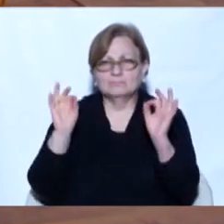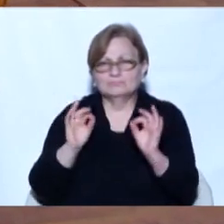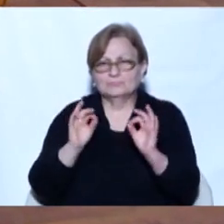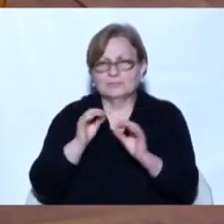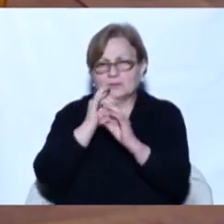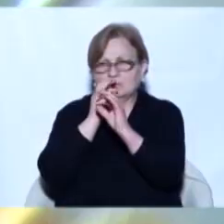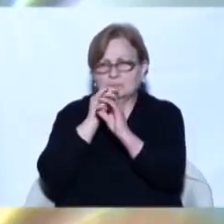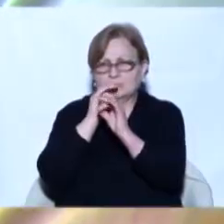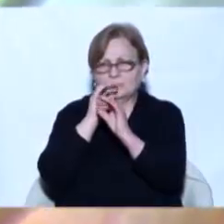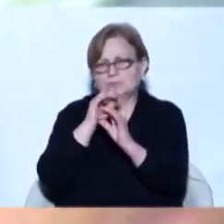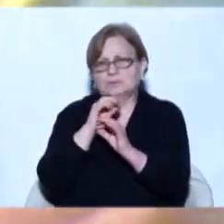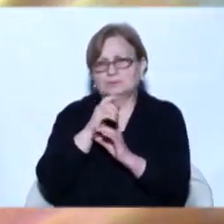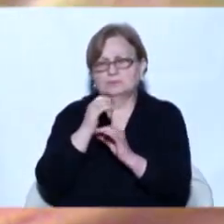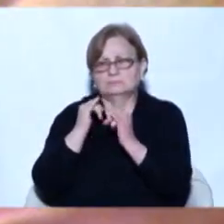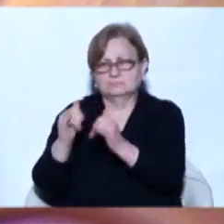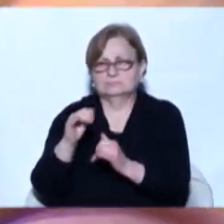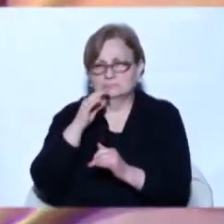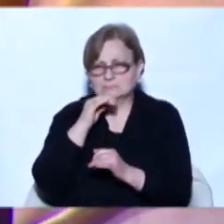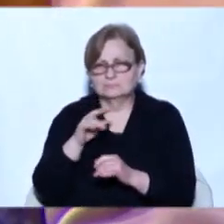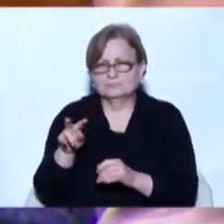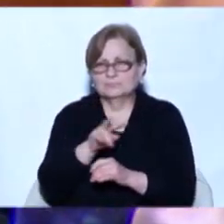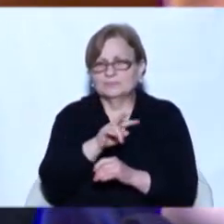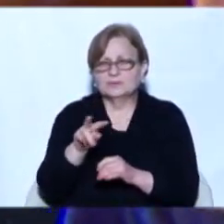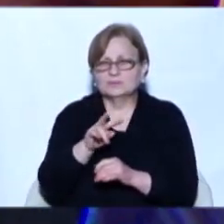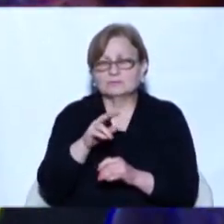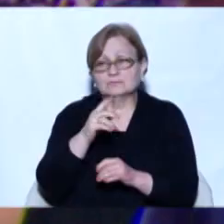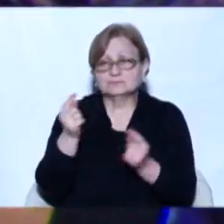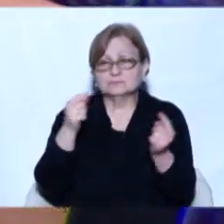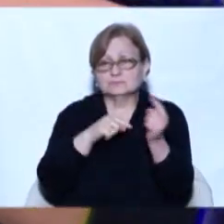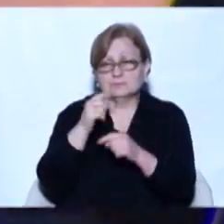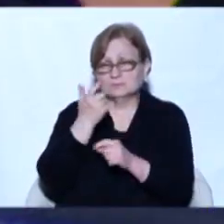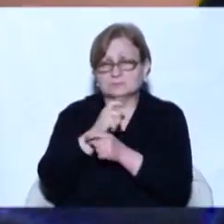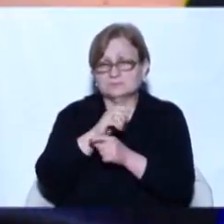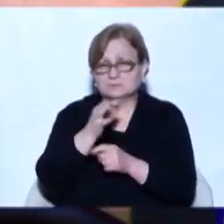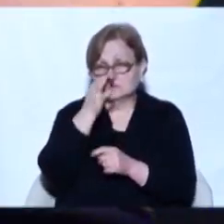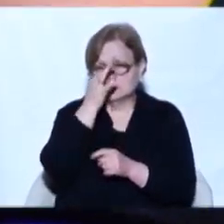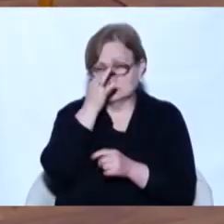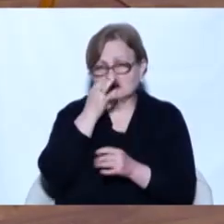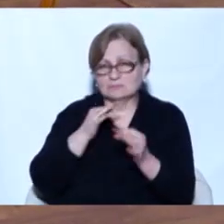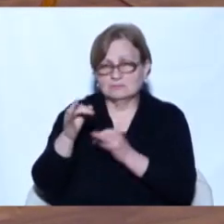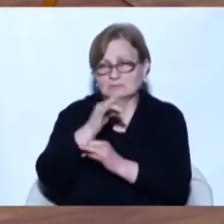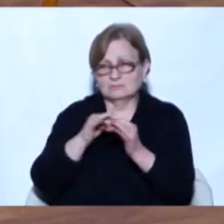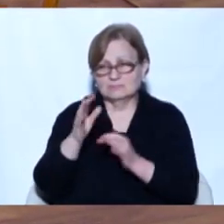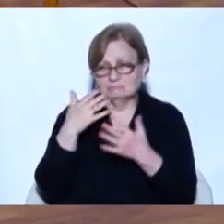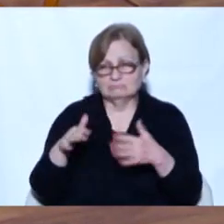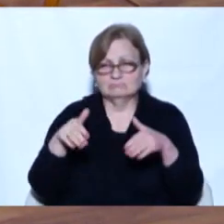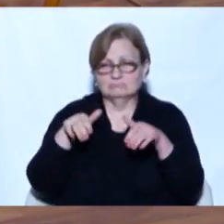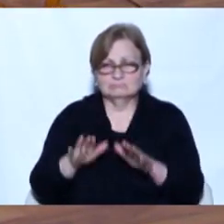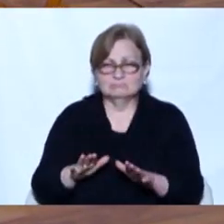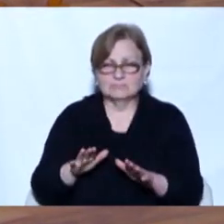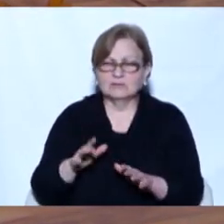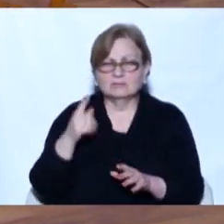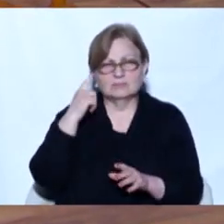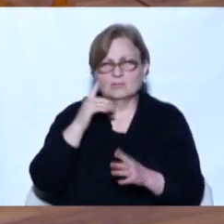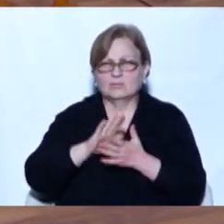მოქნილი თითები. მათ ერთმანეთი ძალიან მოეწონათ და საუბრის შემდეგ გადაწყვიტეს ჭირსა და